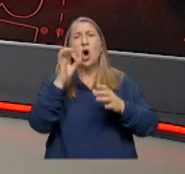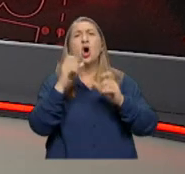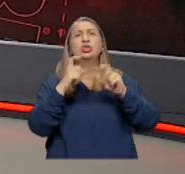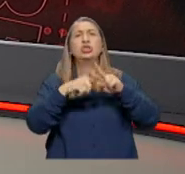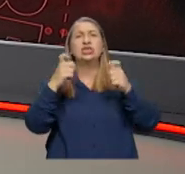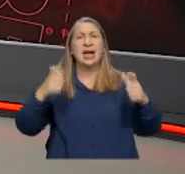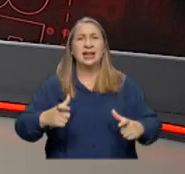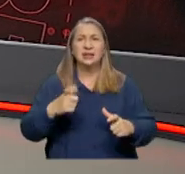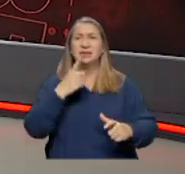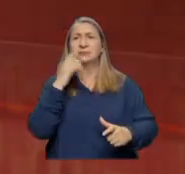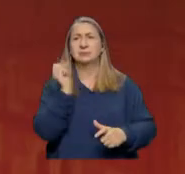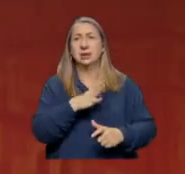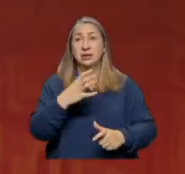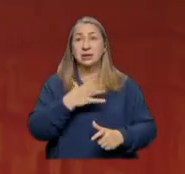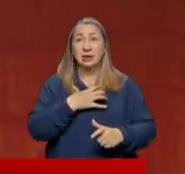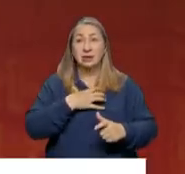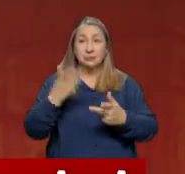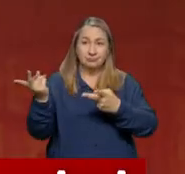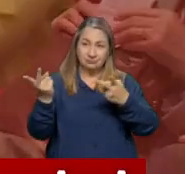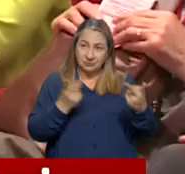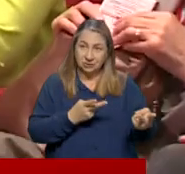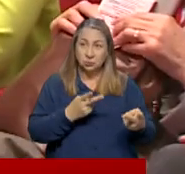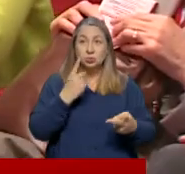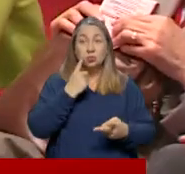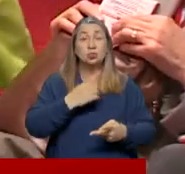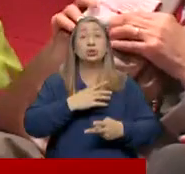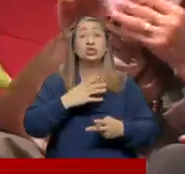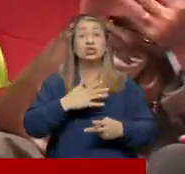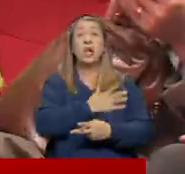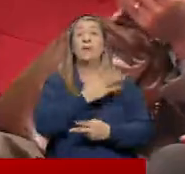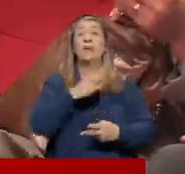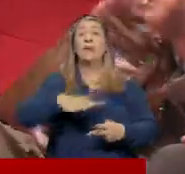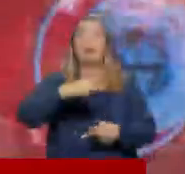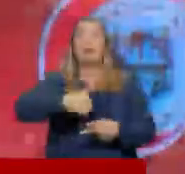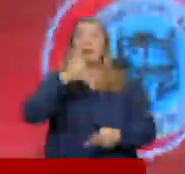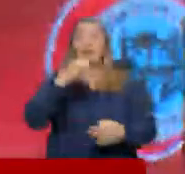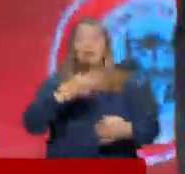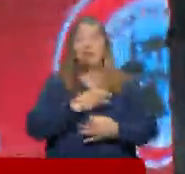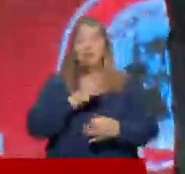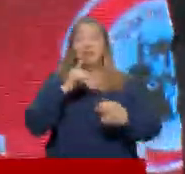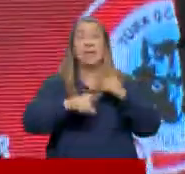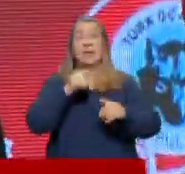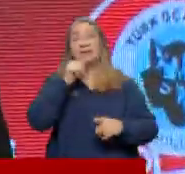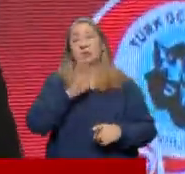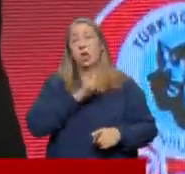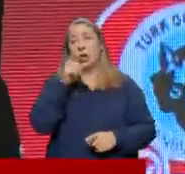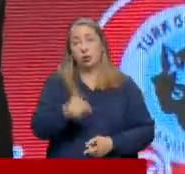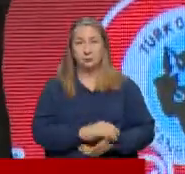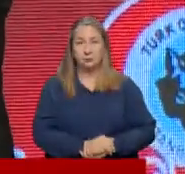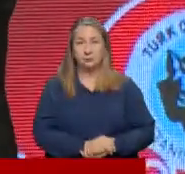ocaklarına Seslendi kendilerini huzurlarınıza davet ediyor Cumhuriyet Halk Partisi Genel Başkanı Sayın Kemal